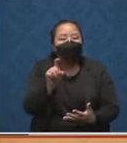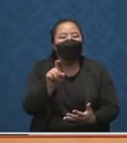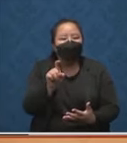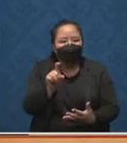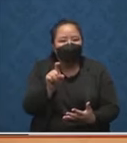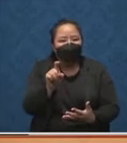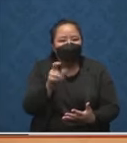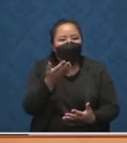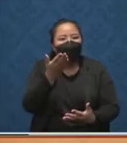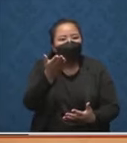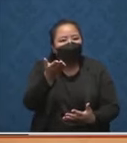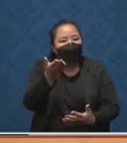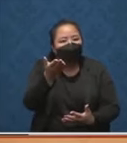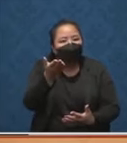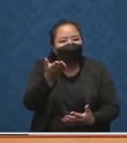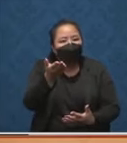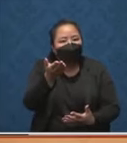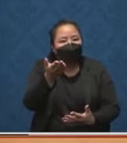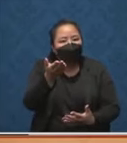ท่านเนี่ย